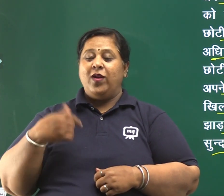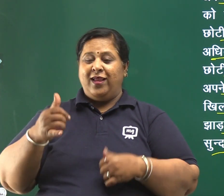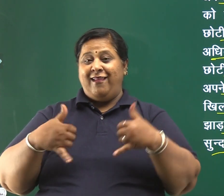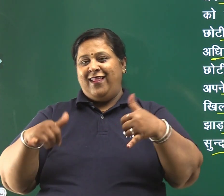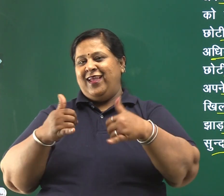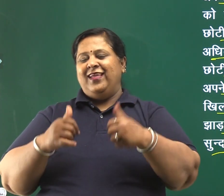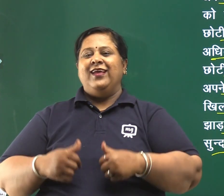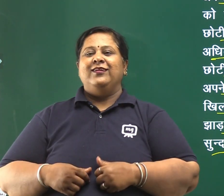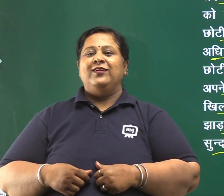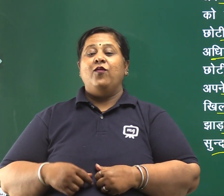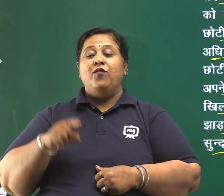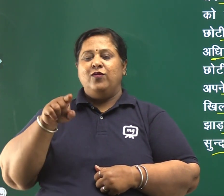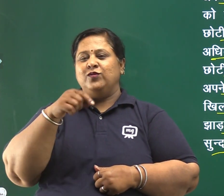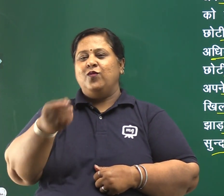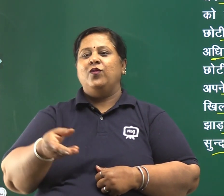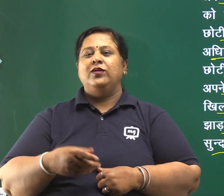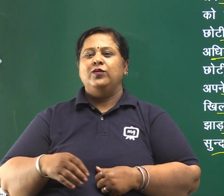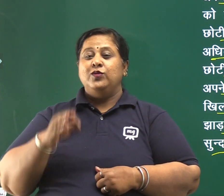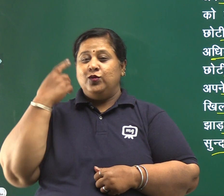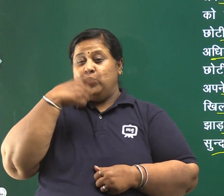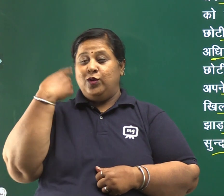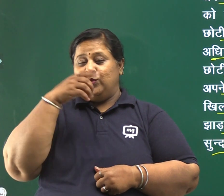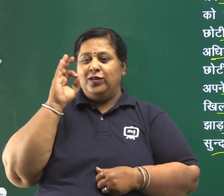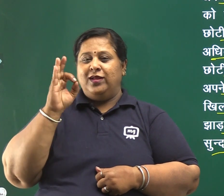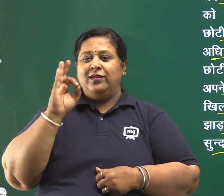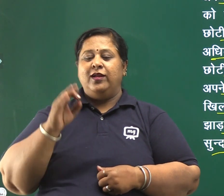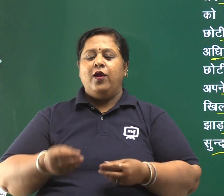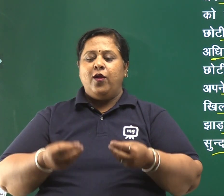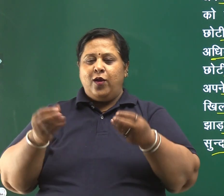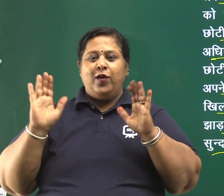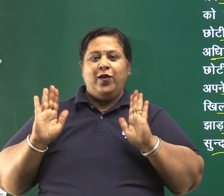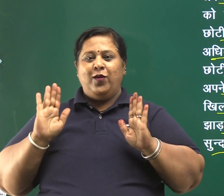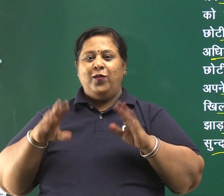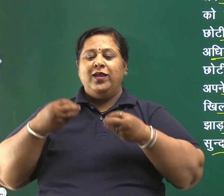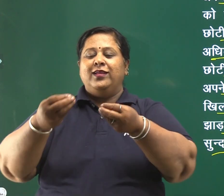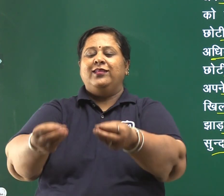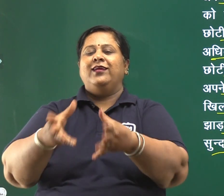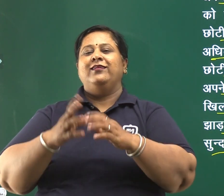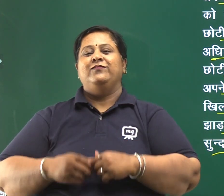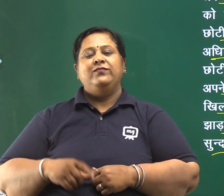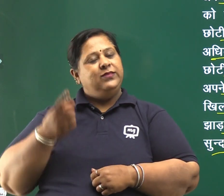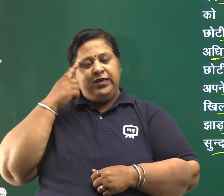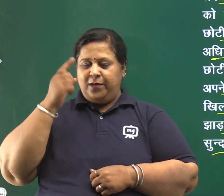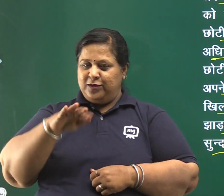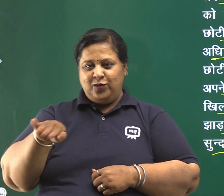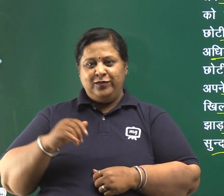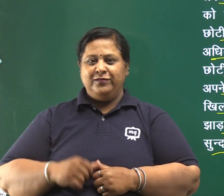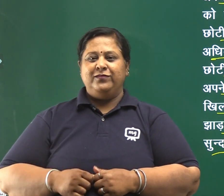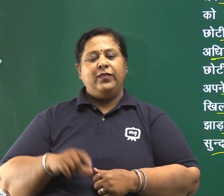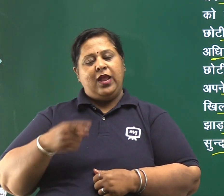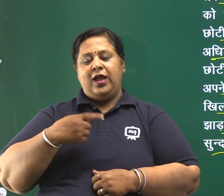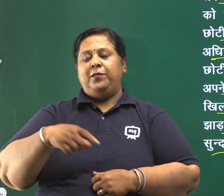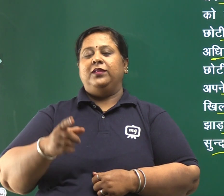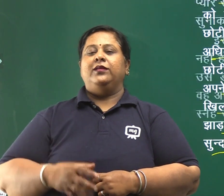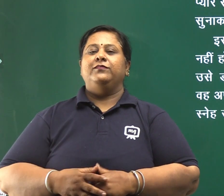लिए वह उसको सुंदर सुंदर खिलौने देती है। ठीक है बच्चों,